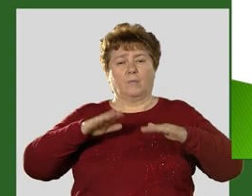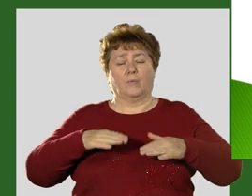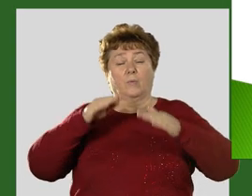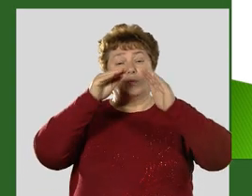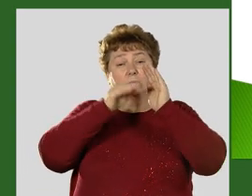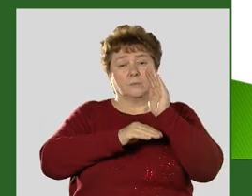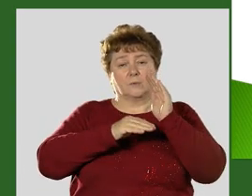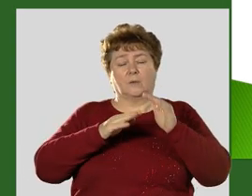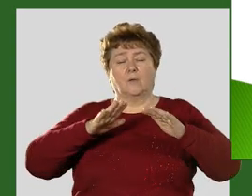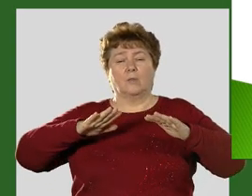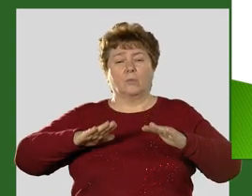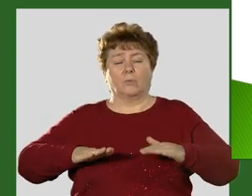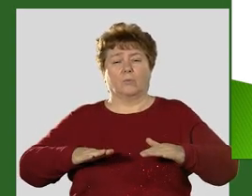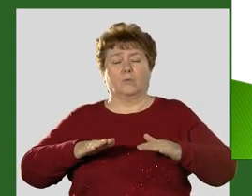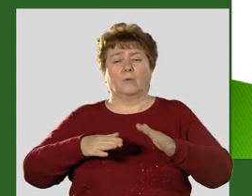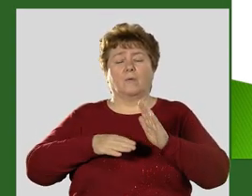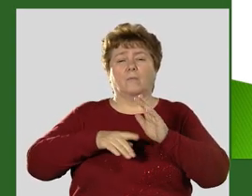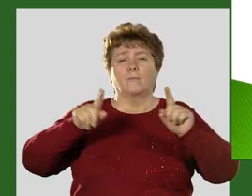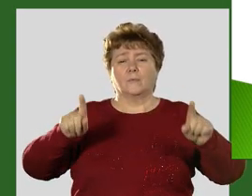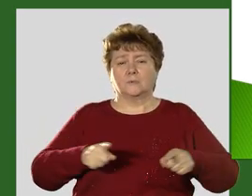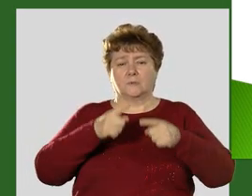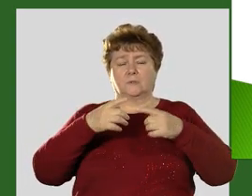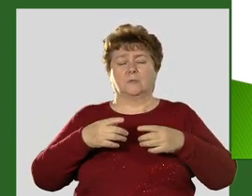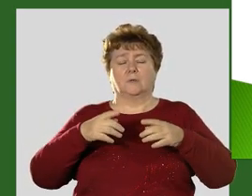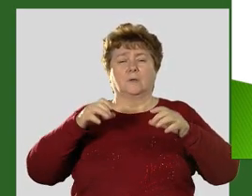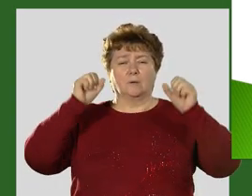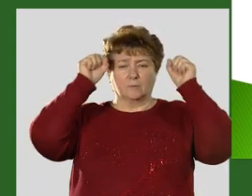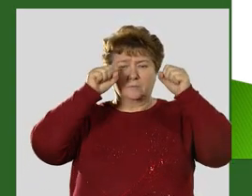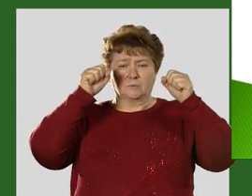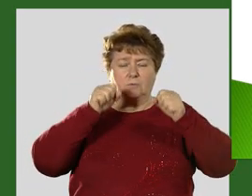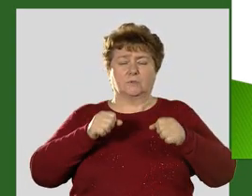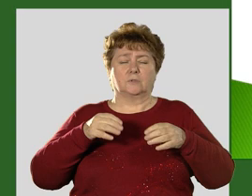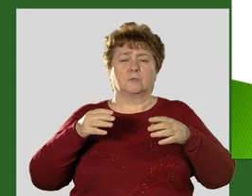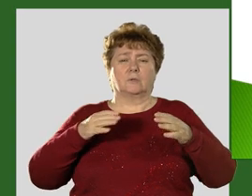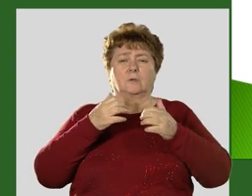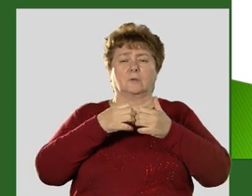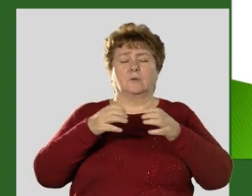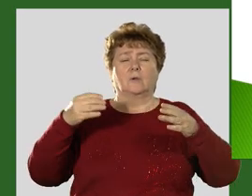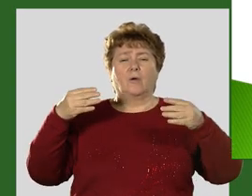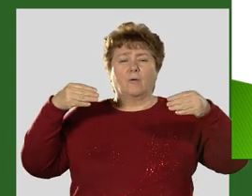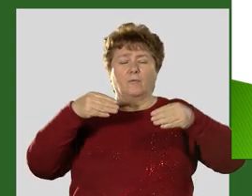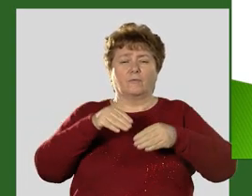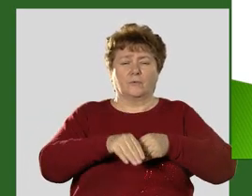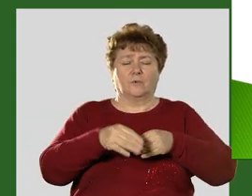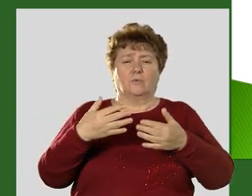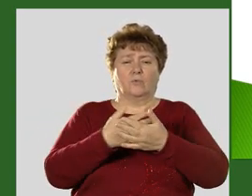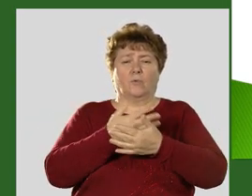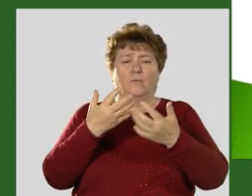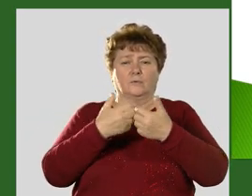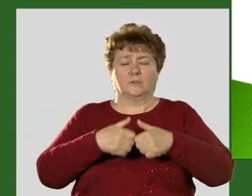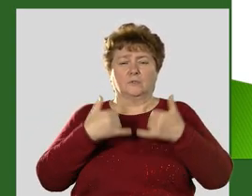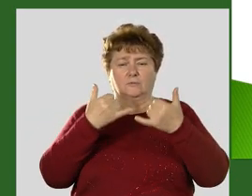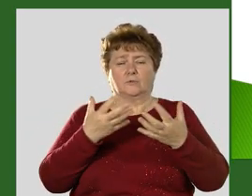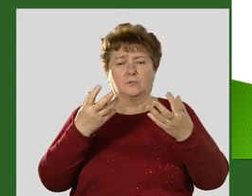произошел спад. И только благодаря возрождению животноводческой отрасли и внедрению новых технологий в производстве